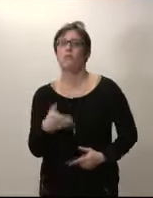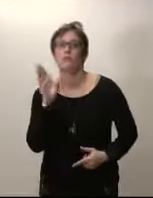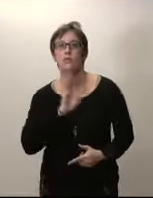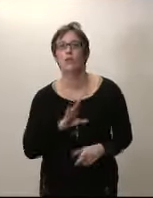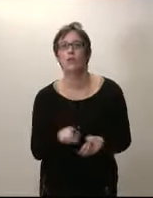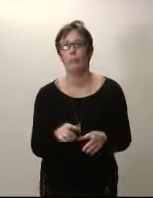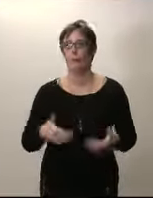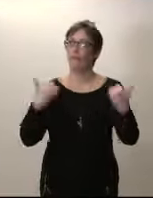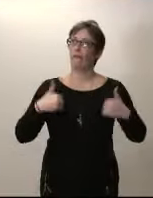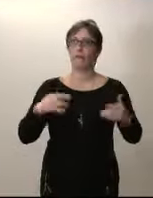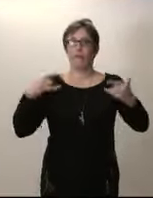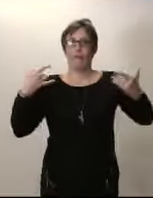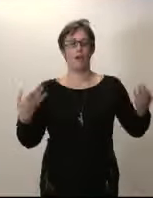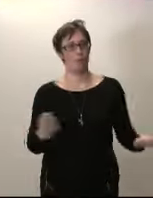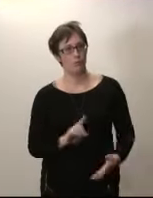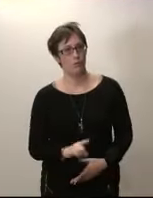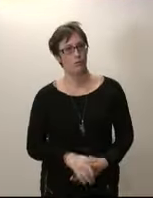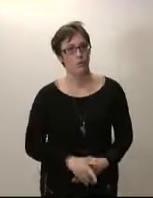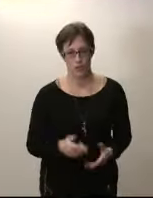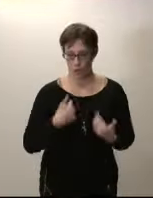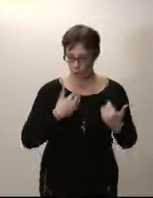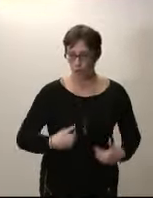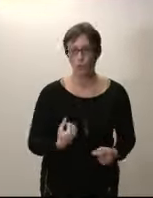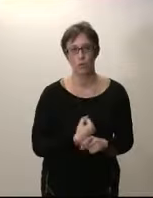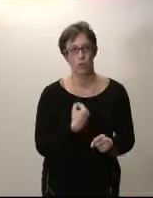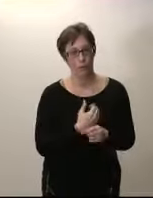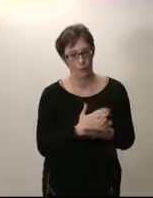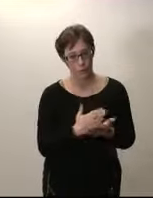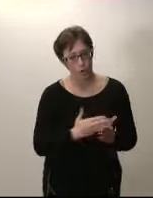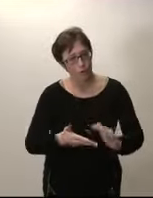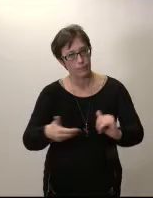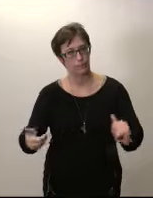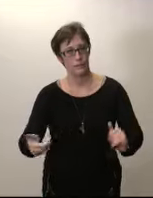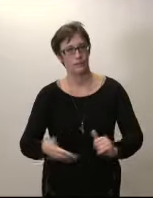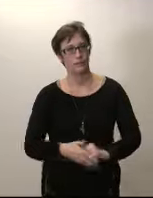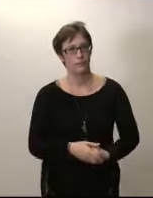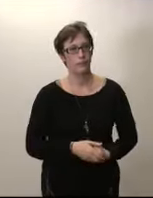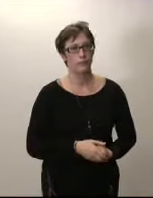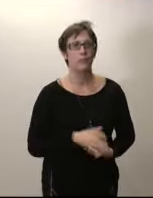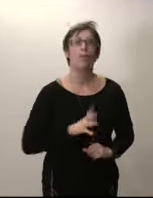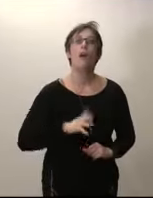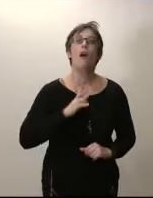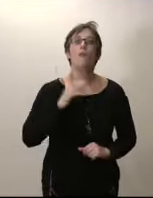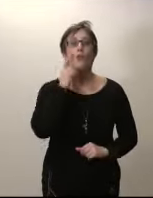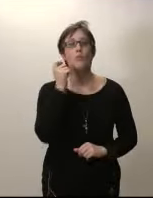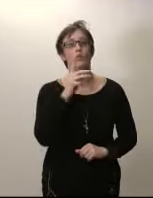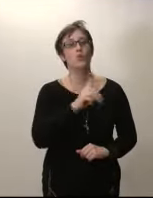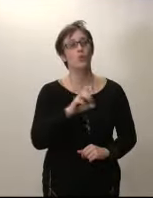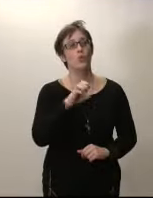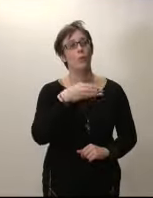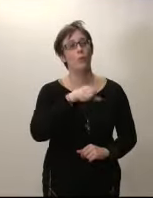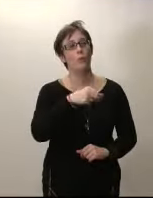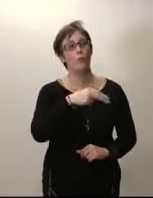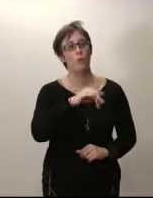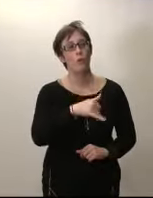pas. Mais bien sûr. Mais attendez, à l'époque de M. Demange, il y avait peu de programmes de logements sociaux qui ont été engagés. Il y en a